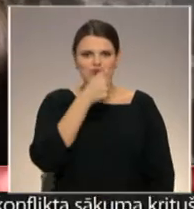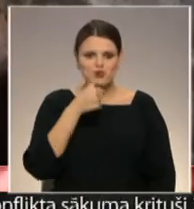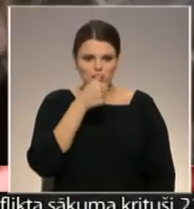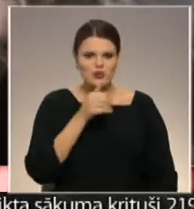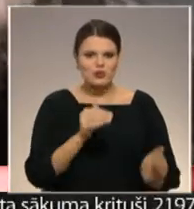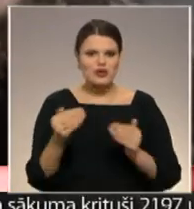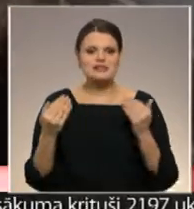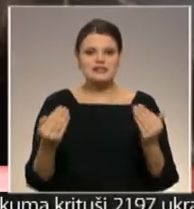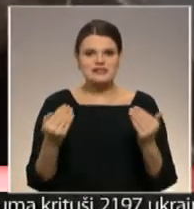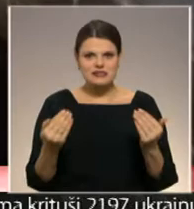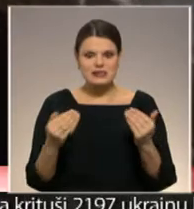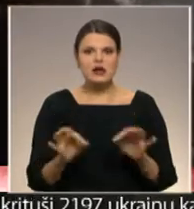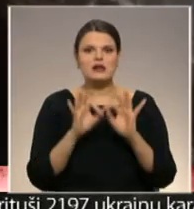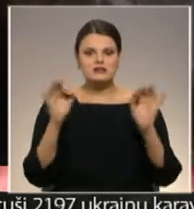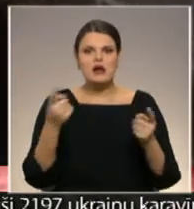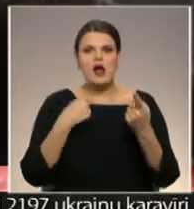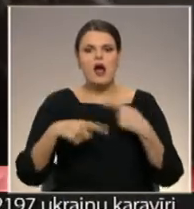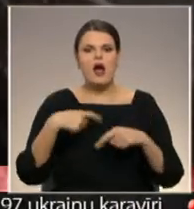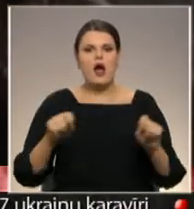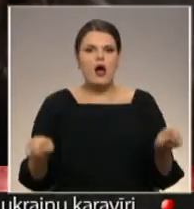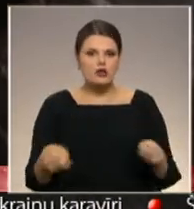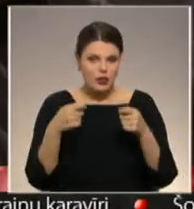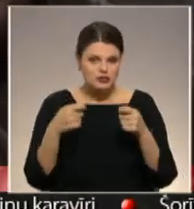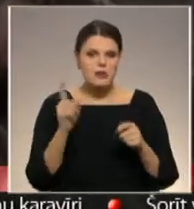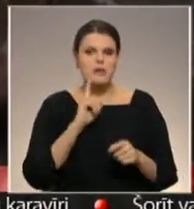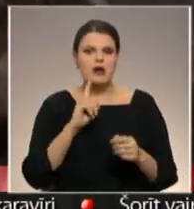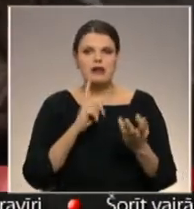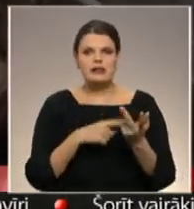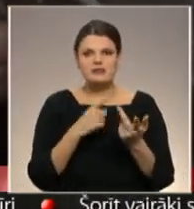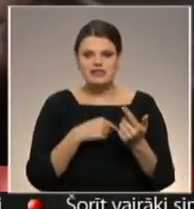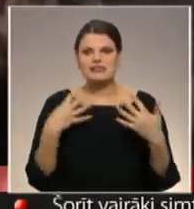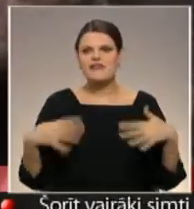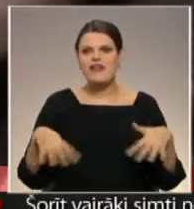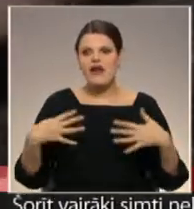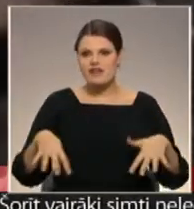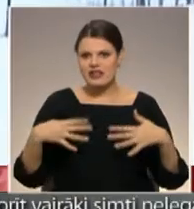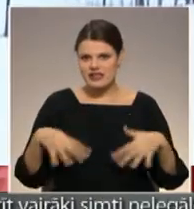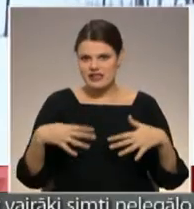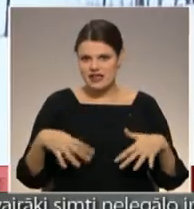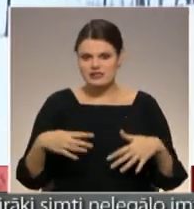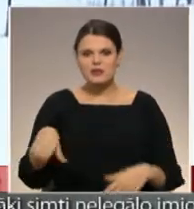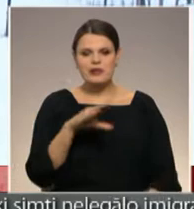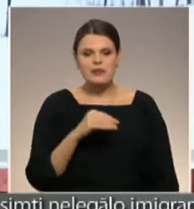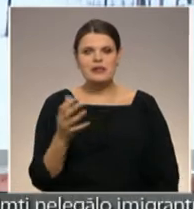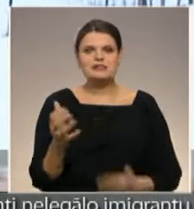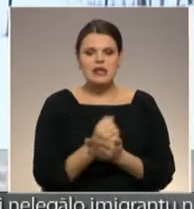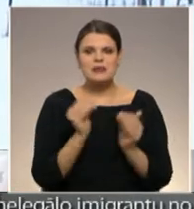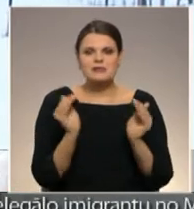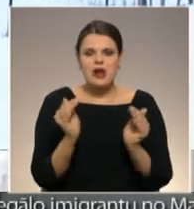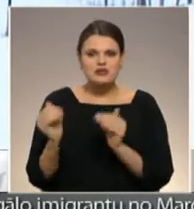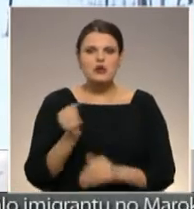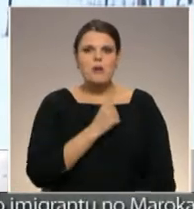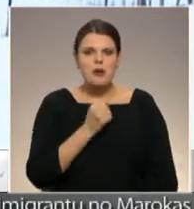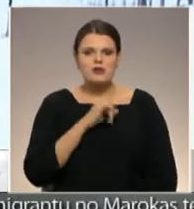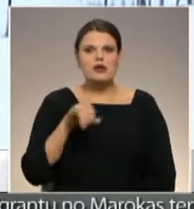ganāpulks. Šobrīd ģimene atsāk cūku audzēšanu saimniecībā. Pagaidām to skaits ir ap 90. Mēs ņēmām moziņus, jo baidījāmies, ja